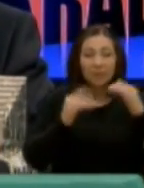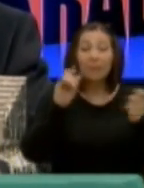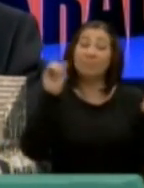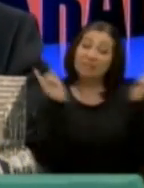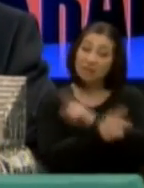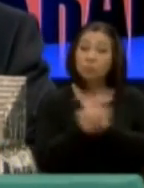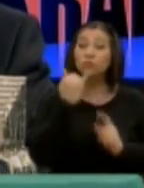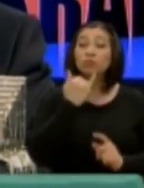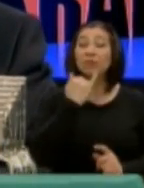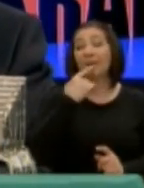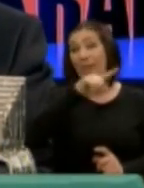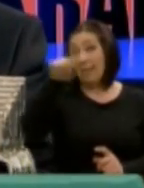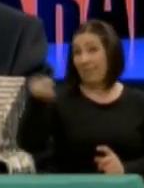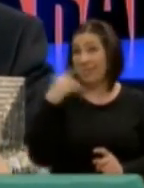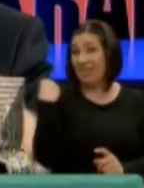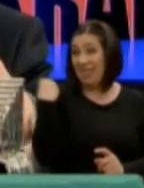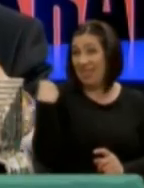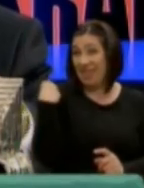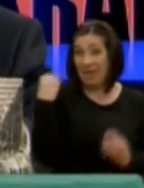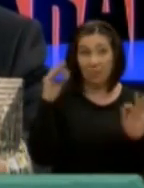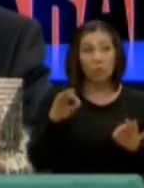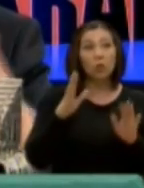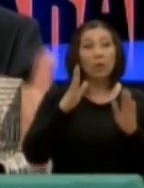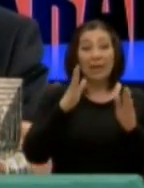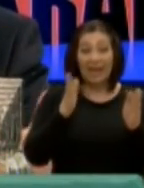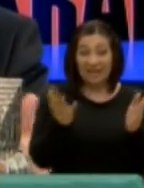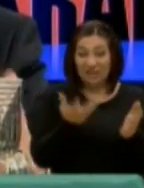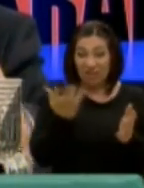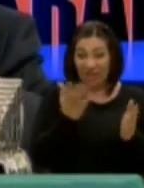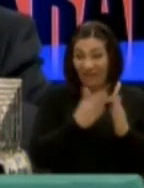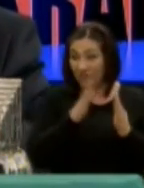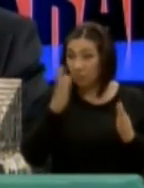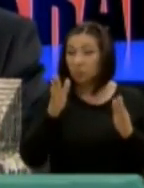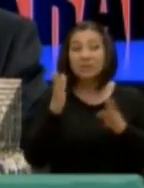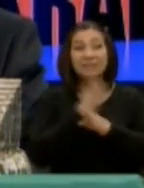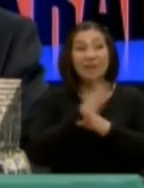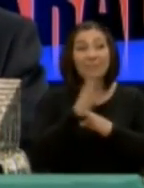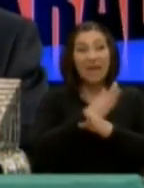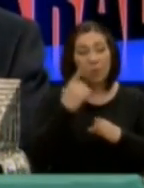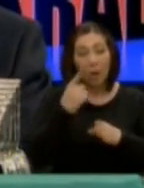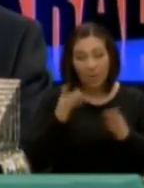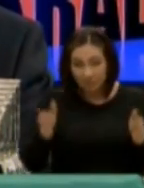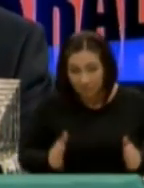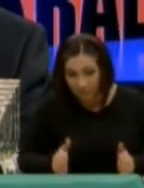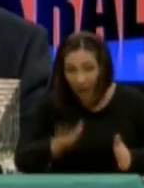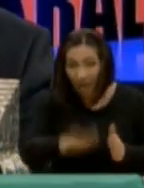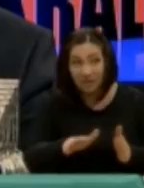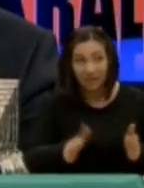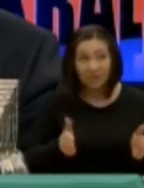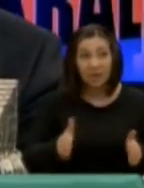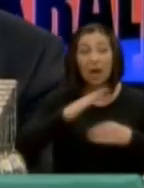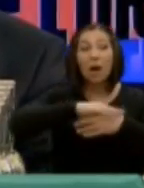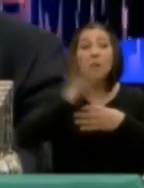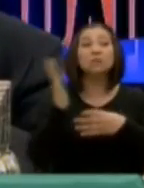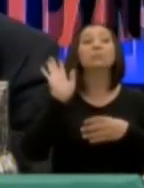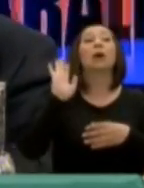diyoruz ki müşteriye şu anda yeni götürdüğünüz zaman sıcak havalarda buzdolabı sebze kısmına koyun. Sebze kısmına? Evet ama kapağını